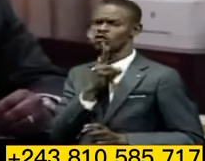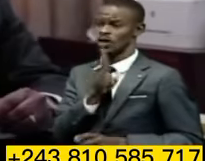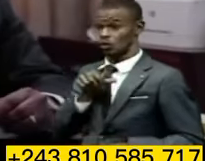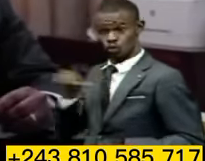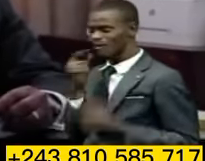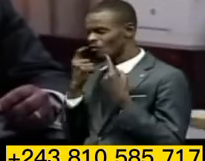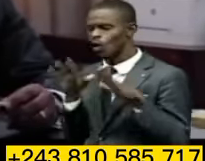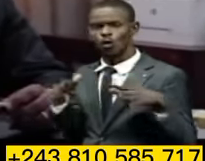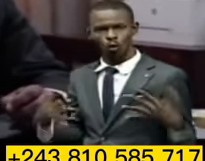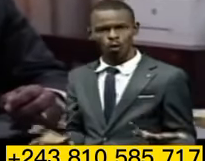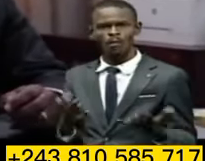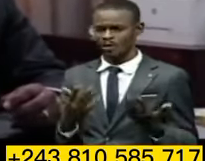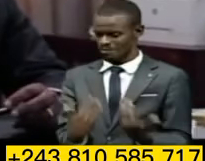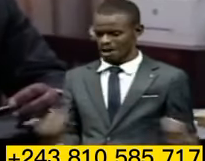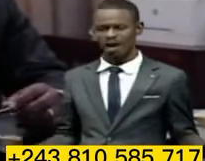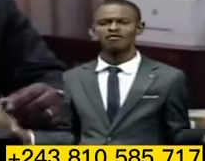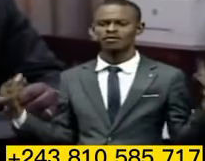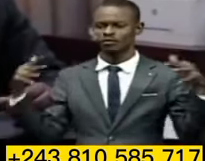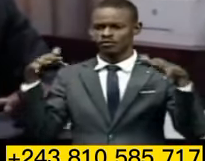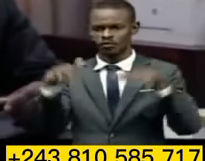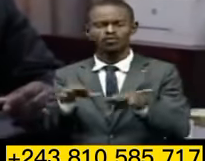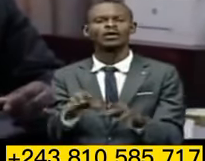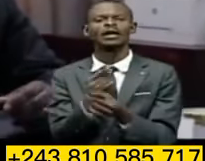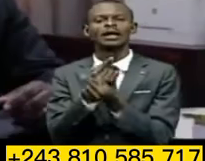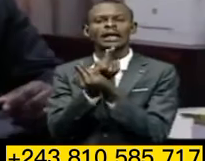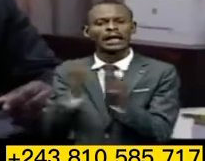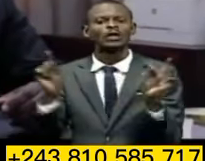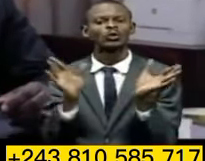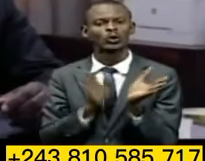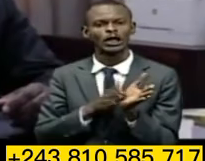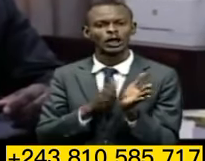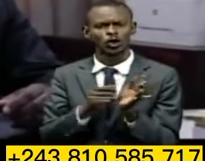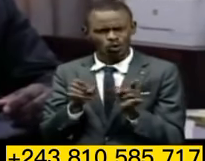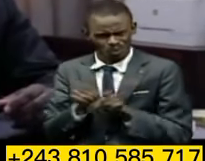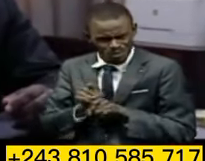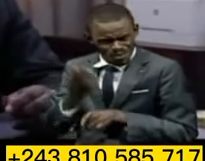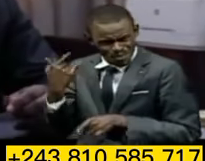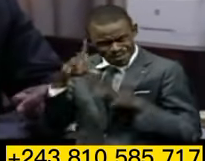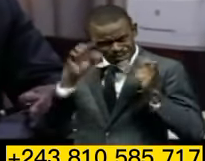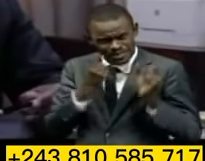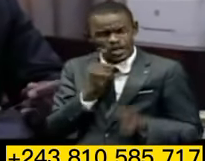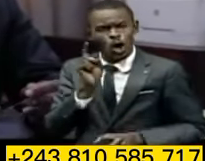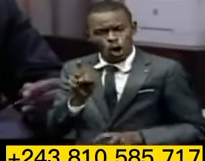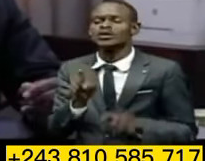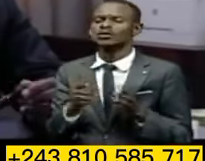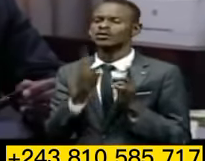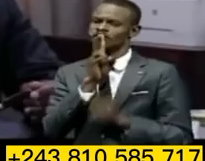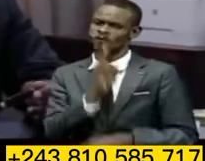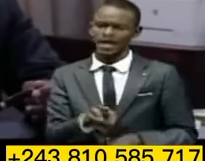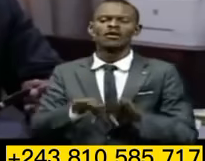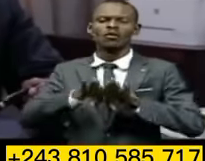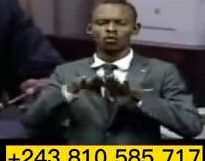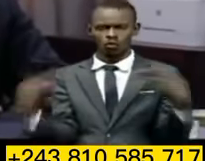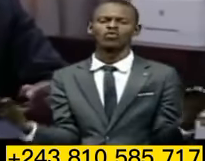en œuvre et de la consolidation de la mesure de la gratuité de l'enseignement dans cette partie du pays. Le Premier ministre a par